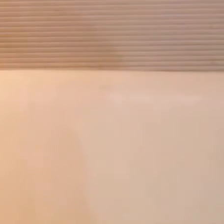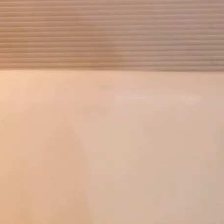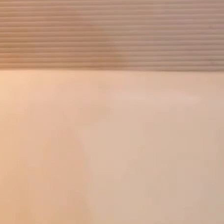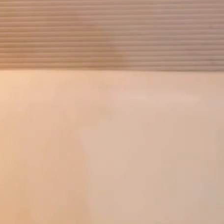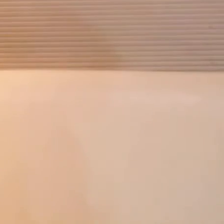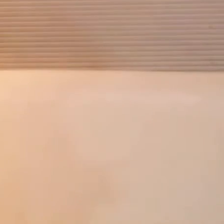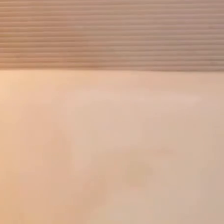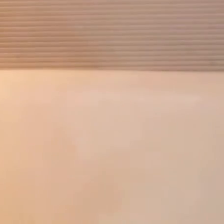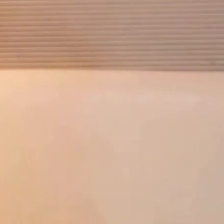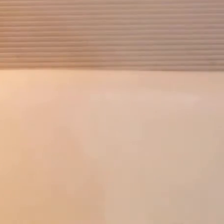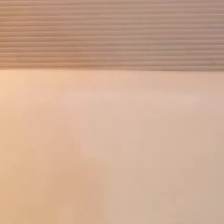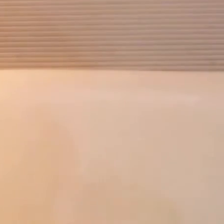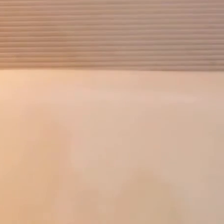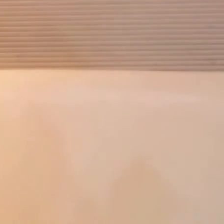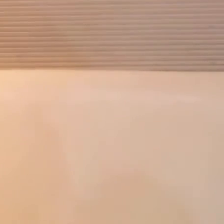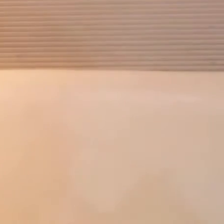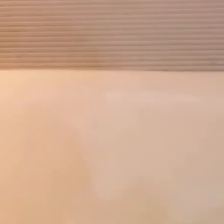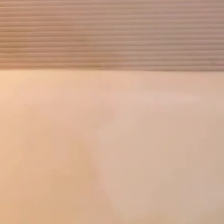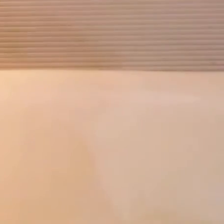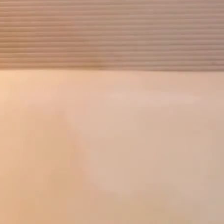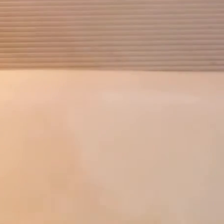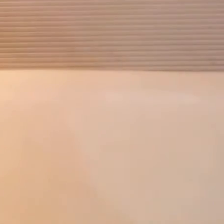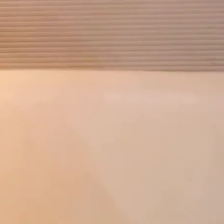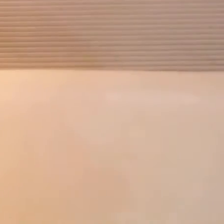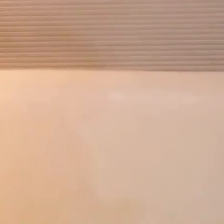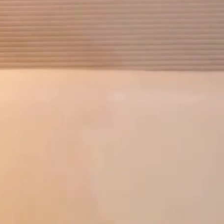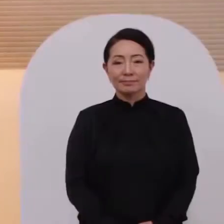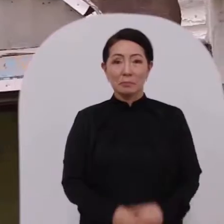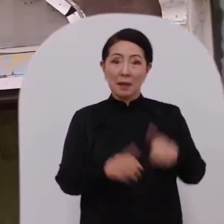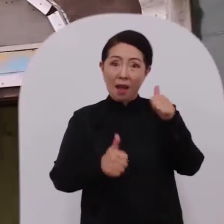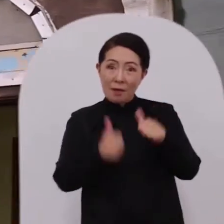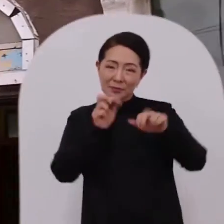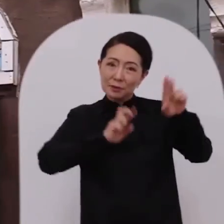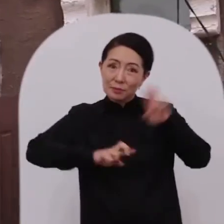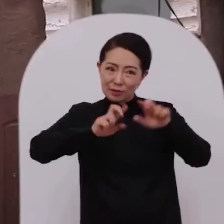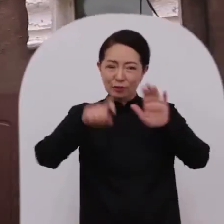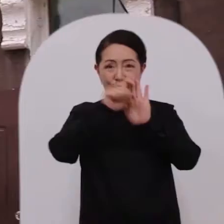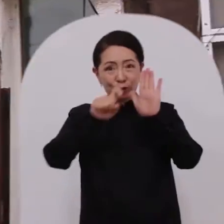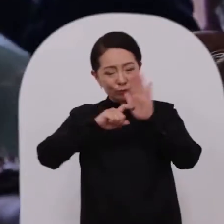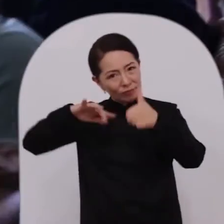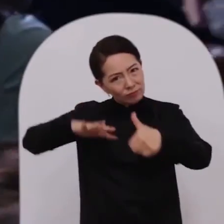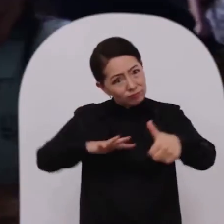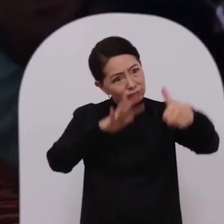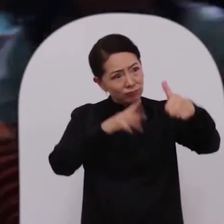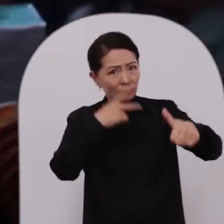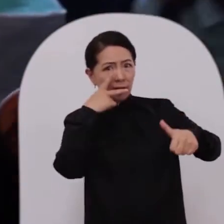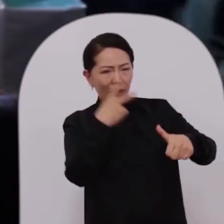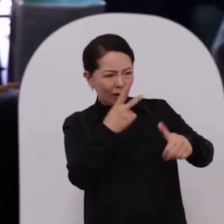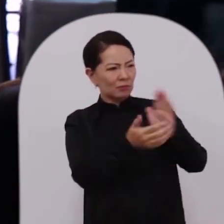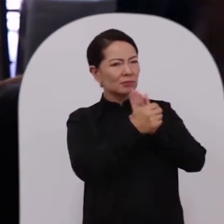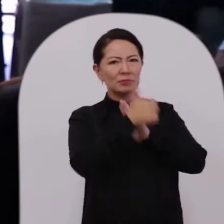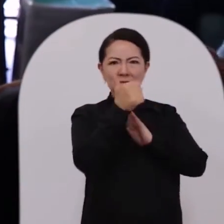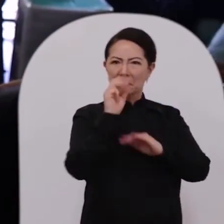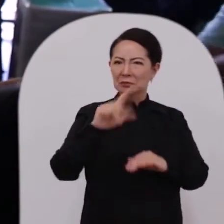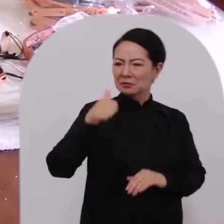аяллаа. Тус аймгийн очиж үзэхэд бол үнэхээр амжилттай бизнес хөтөлбөрүүд нь манлайлууд нь үнэхээр